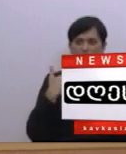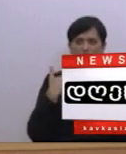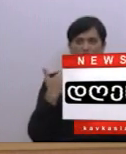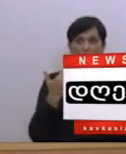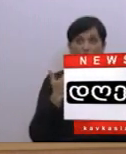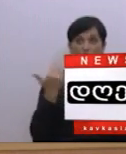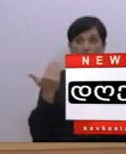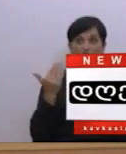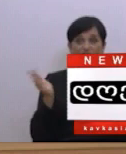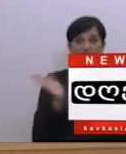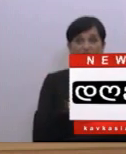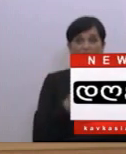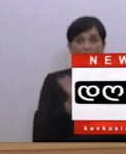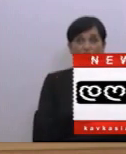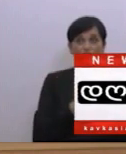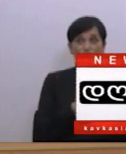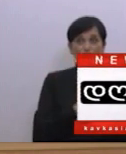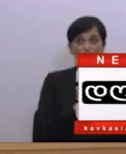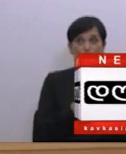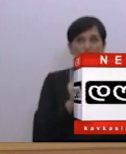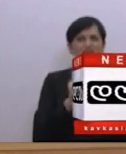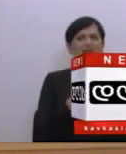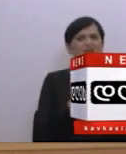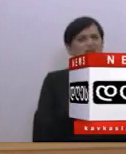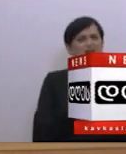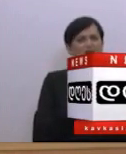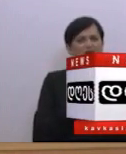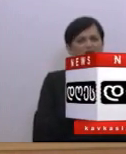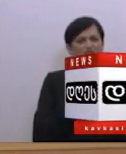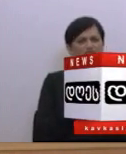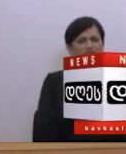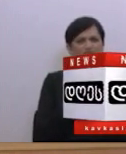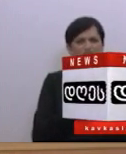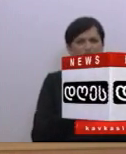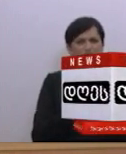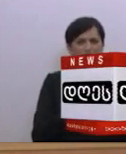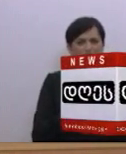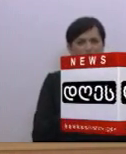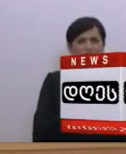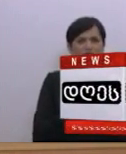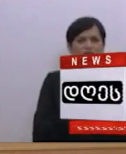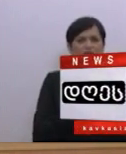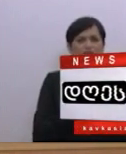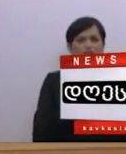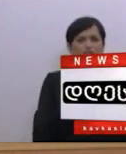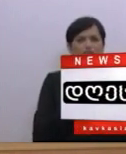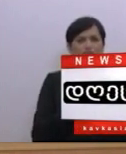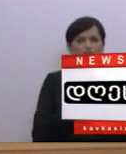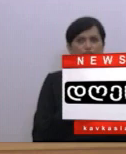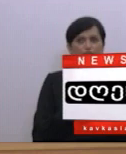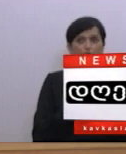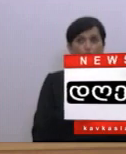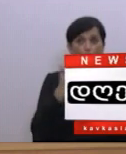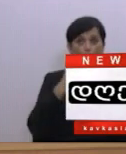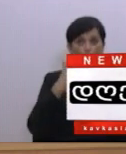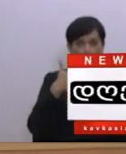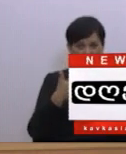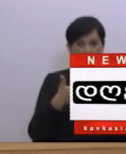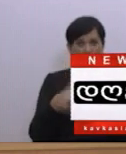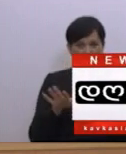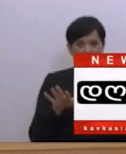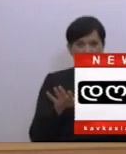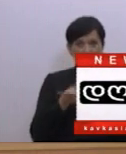თქვენ ტაშშიც. რას უყრავთ ტაშს? რას უყრავთ ტაშს, რომ 30-ზე მეტი